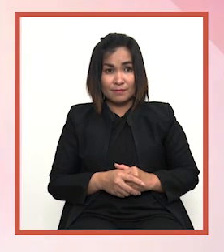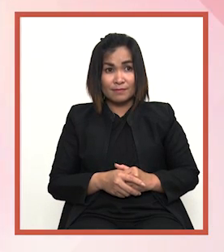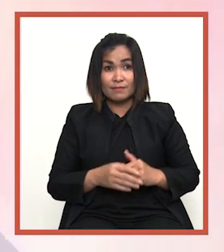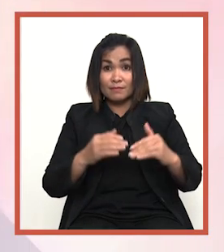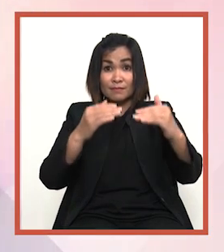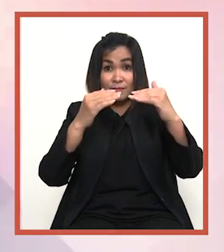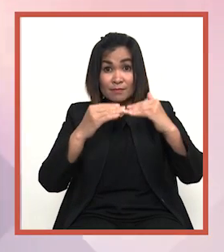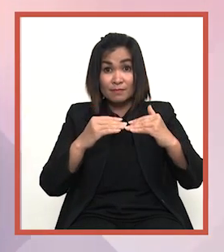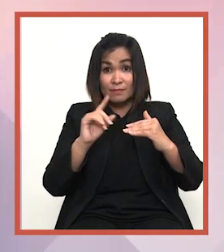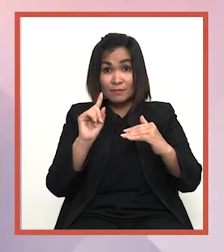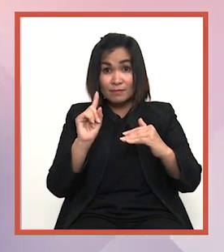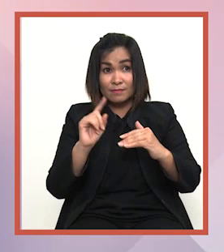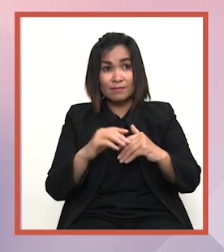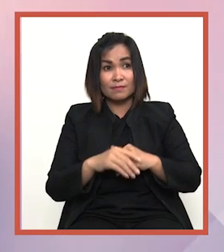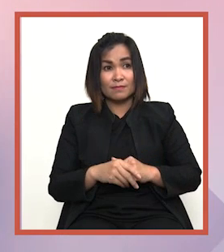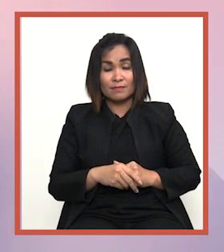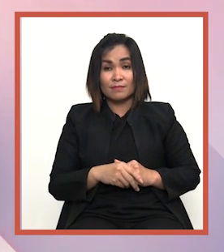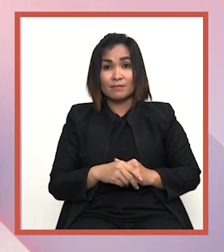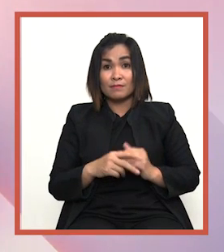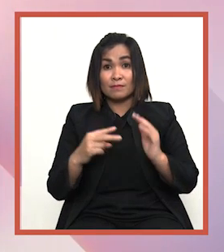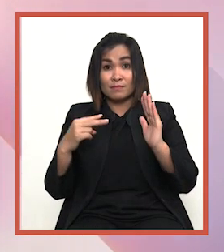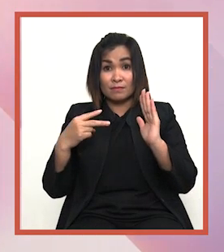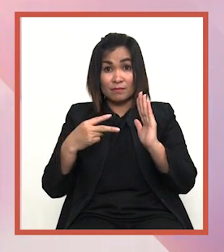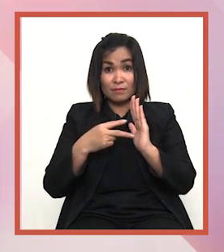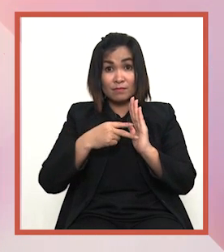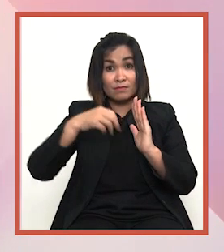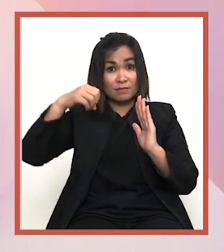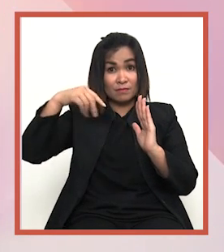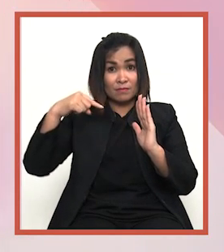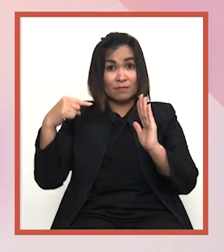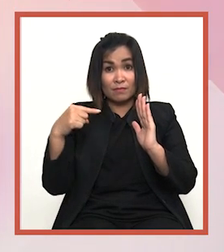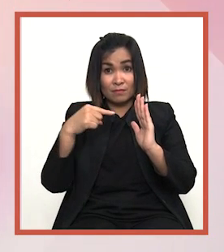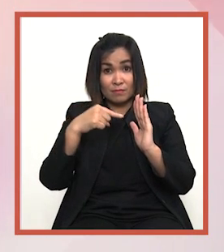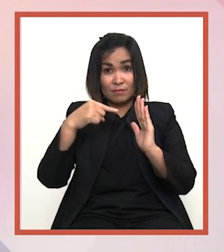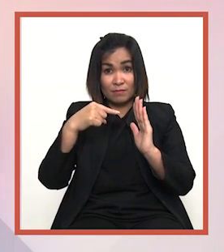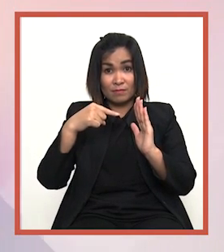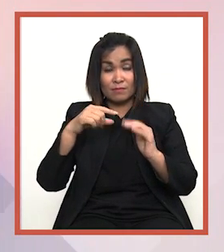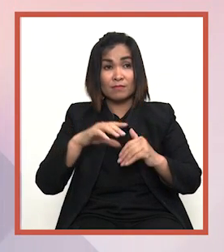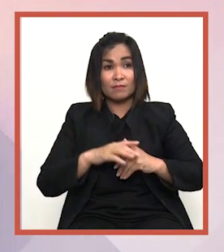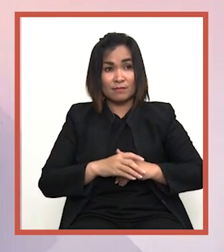ตัวถัดมาครับเต้ารับไฟฟ้าครับ